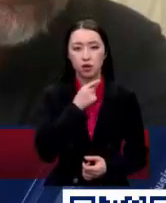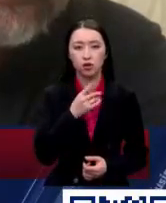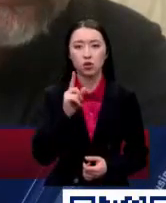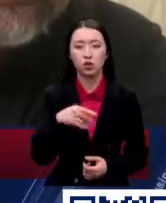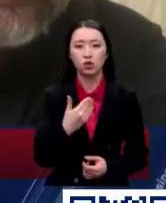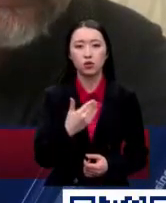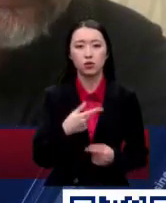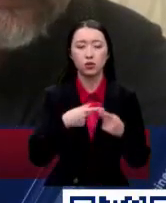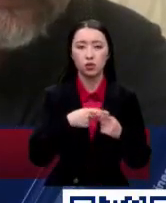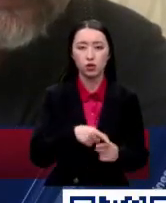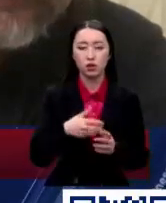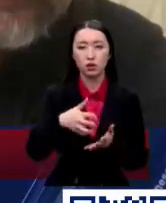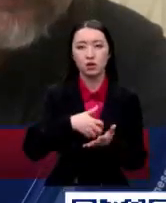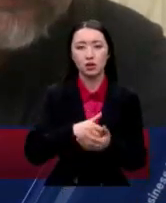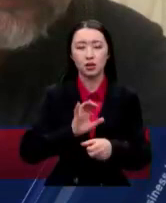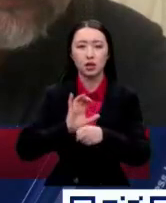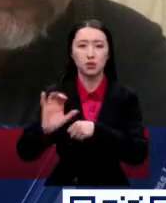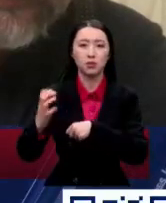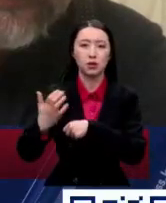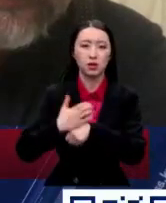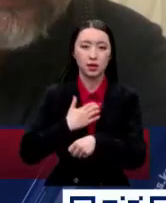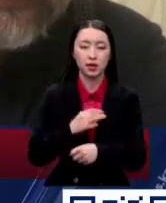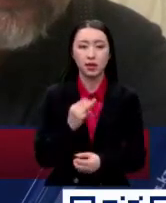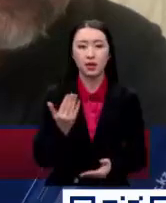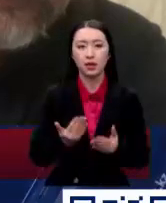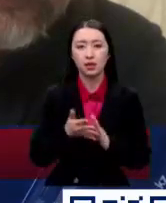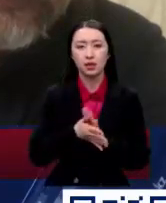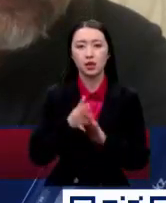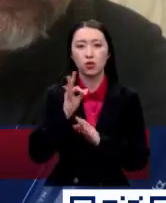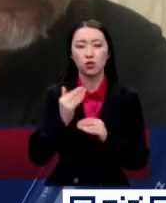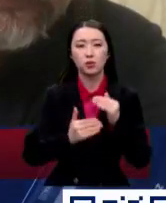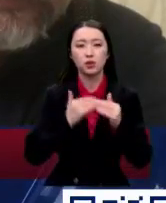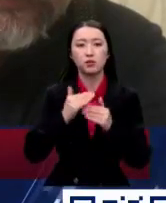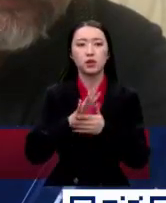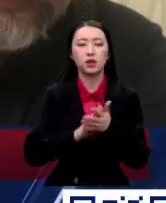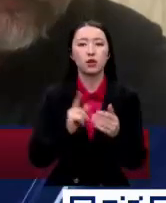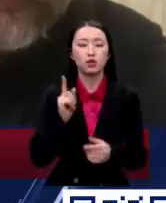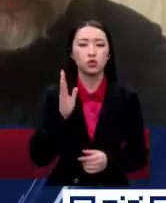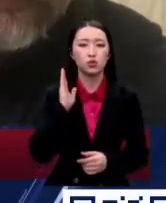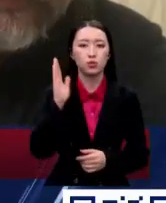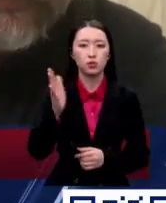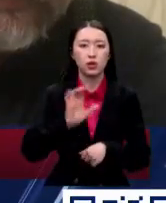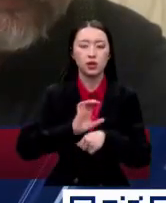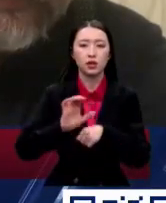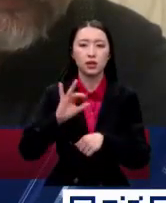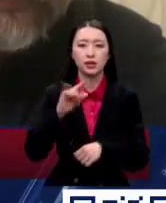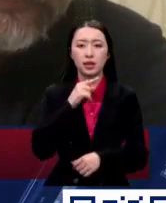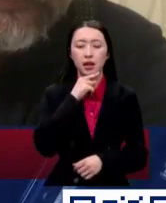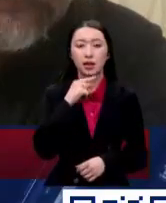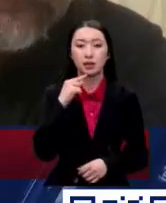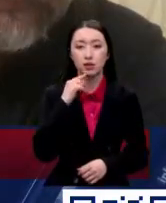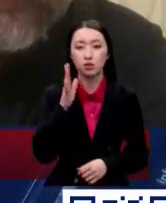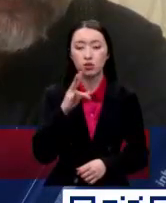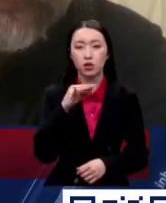углеводородный рынок, логистику, импорт-экспорт. И вот если говорить о перспективах, что будет все-таки с импортом из России? Будет